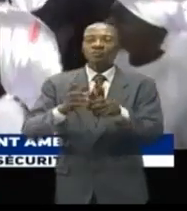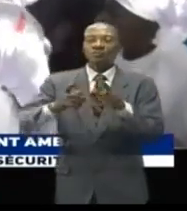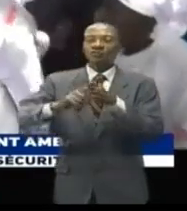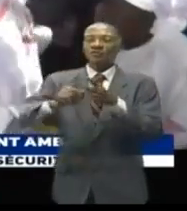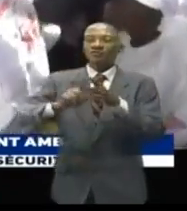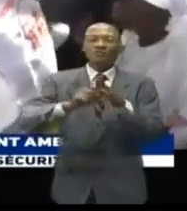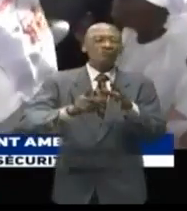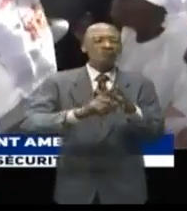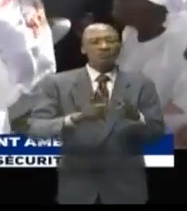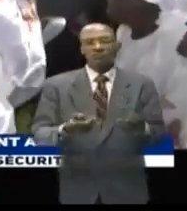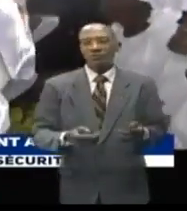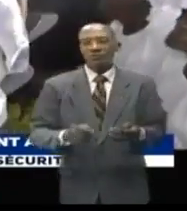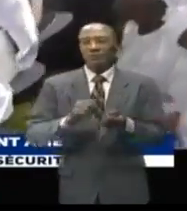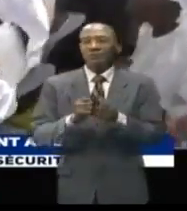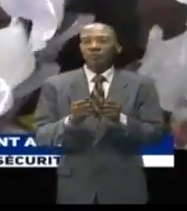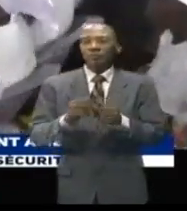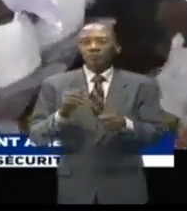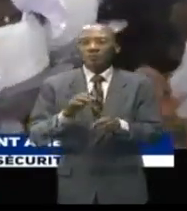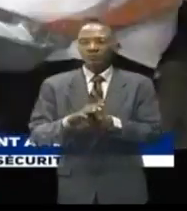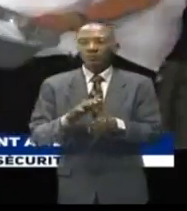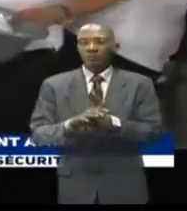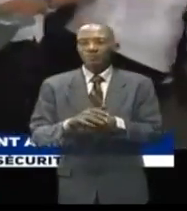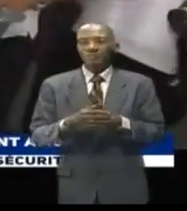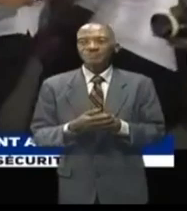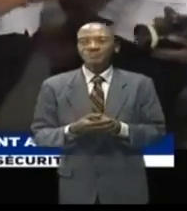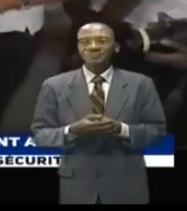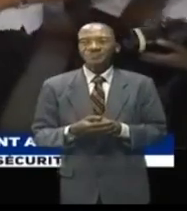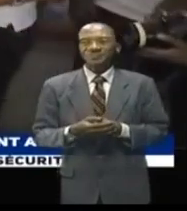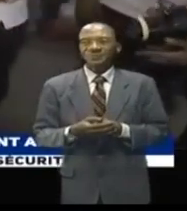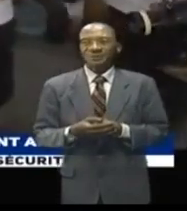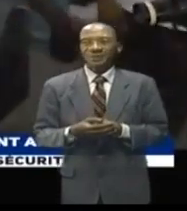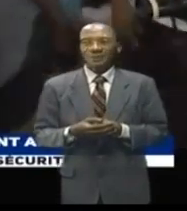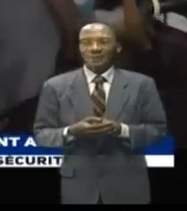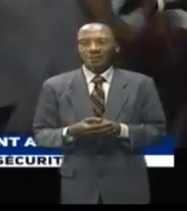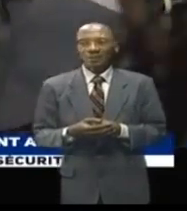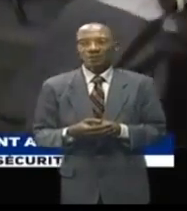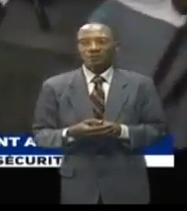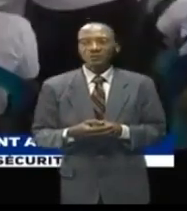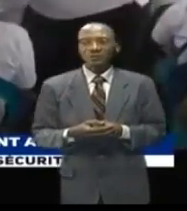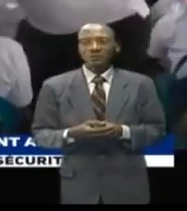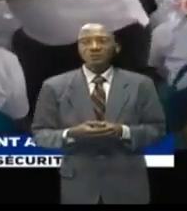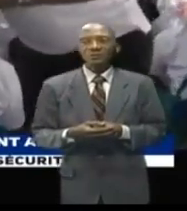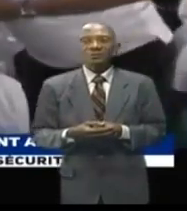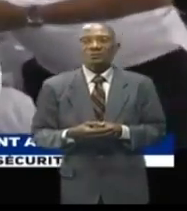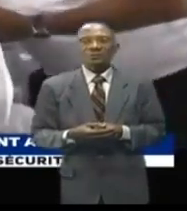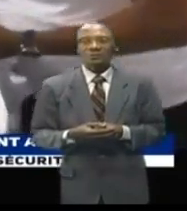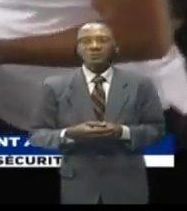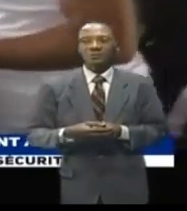ces femmes pour la plupart des commerçants ont reçu chacune demande de le nourrir de secours